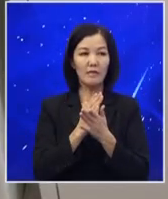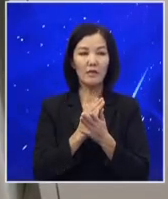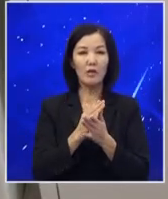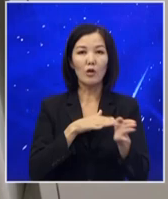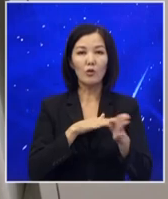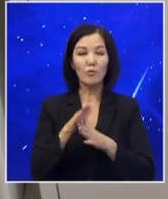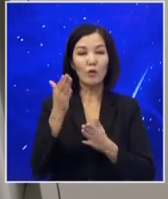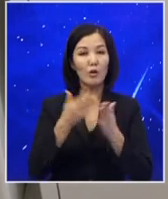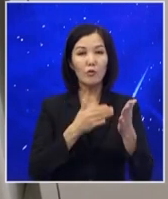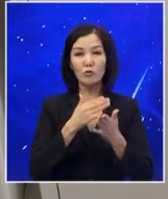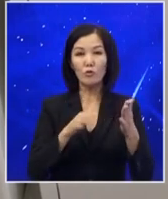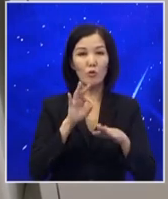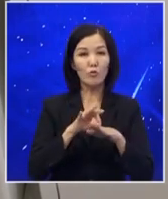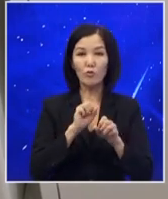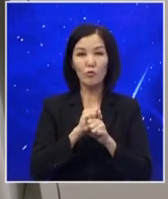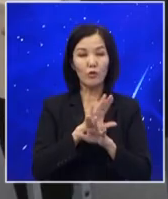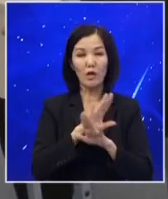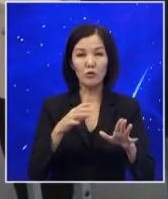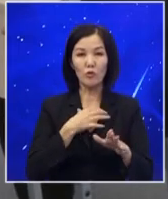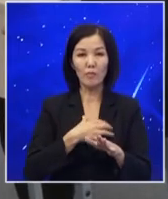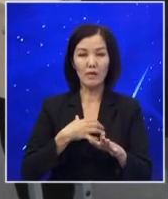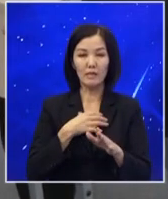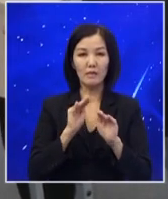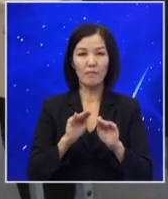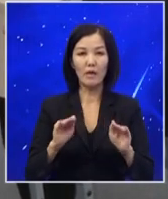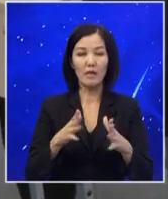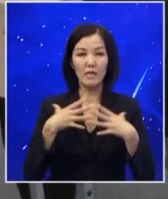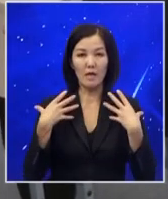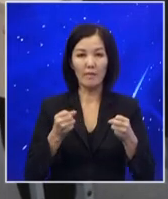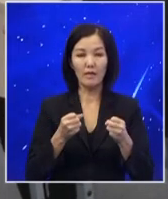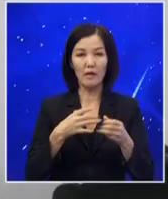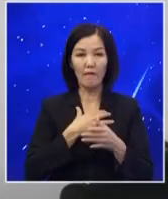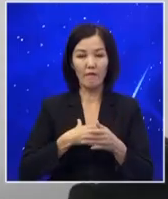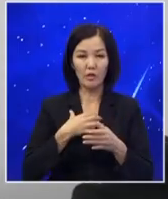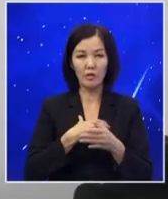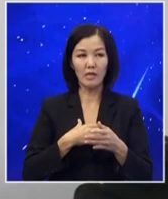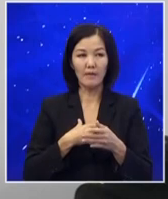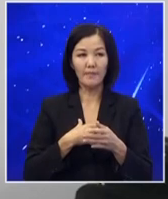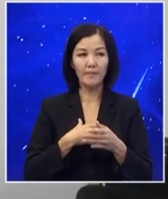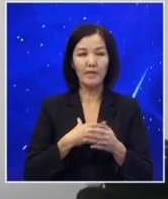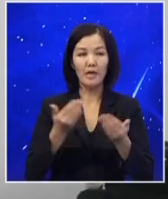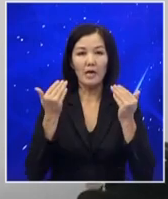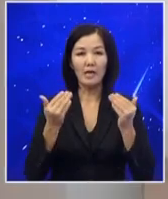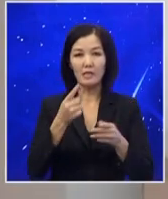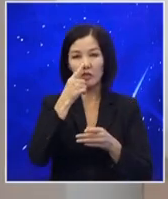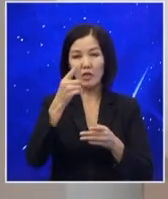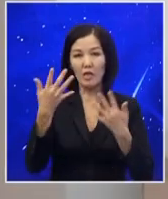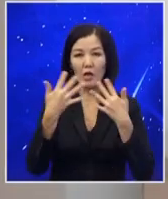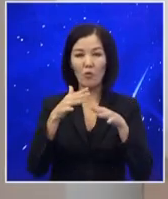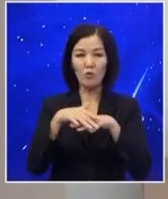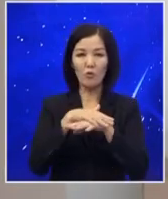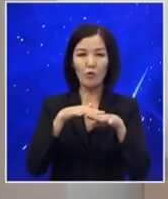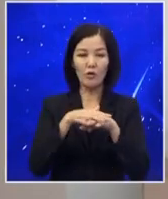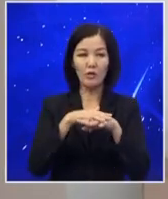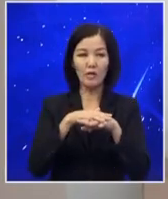түбегейлі жойылмады. Сондықтан ең маңыздысы өскелең ұрпақтың амандығы. Аспан таулардың қолтығын емген Шалғай өңір болғандықтан